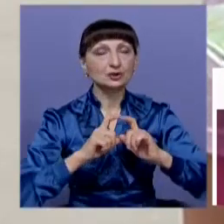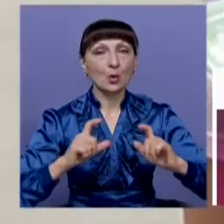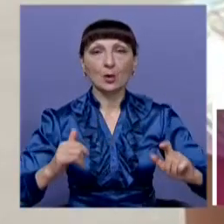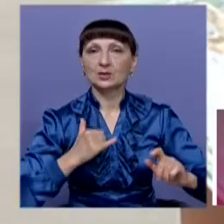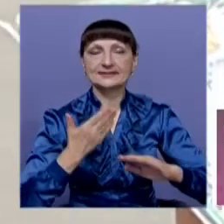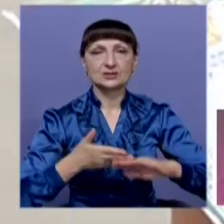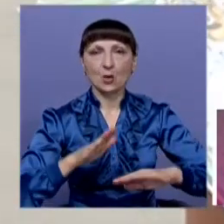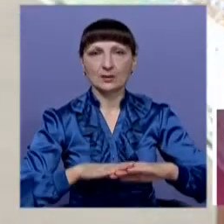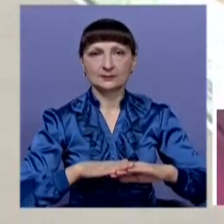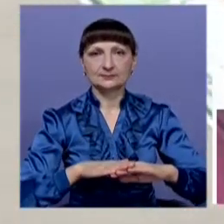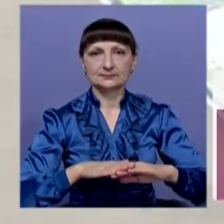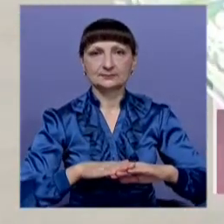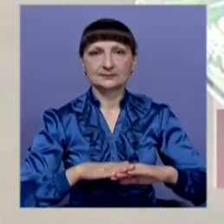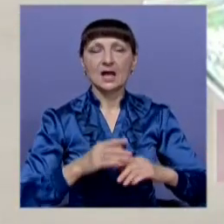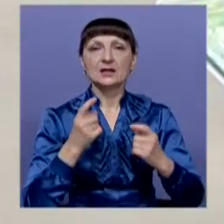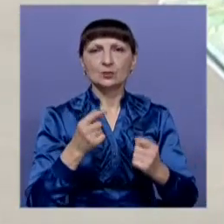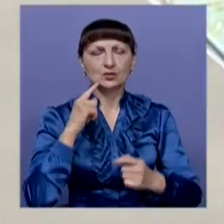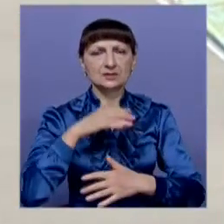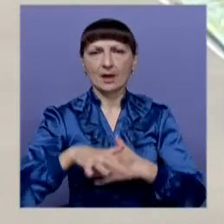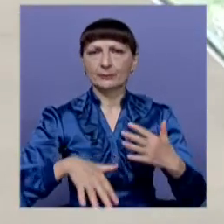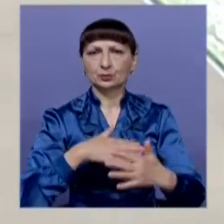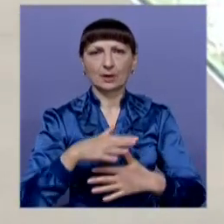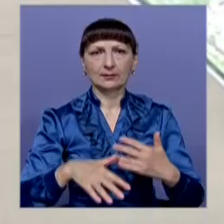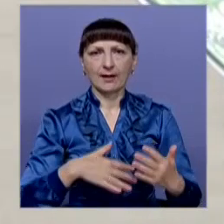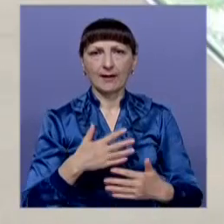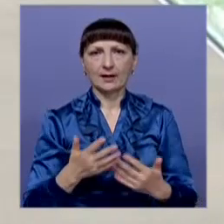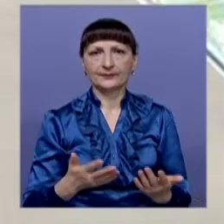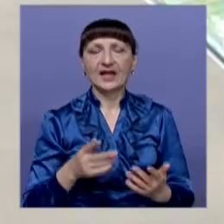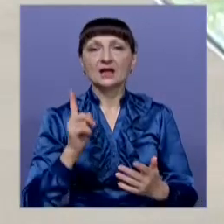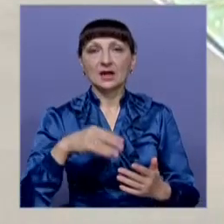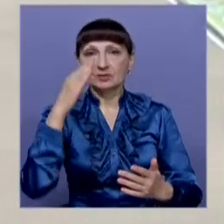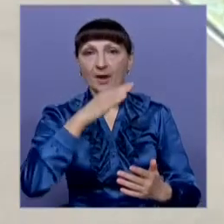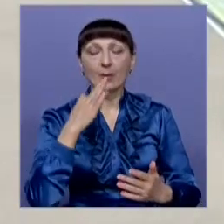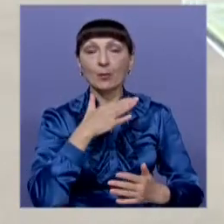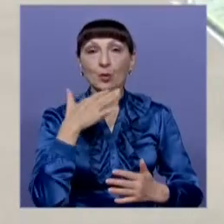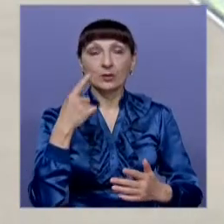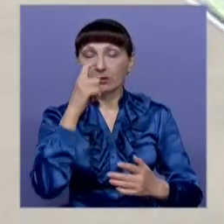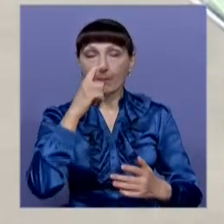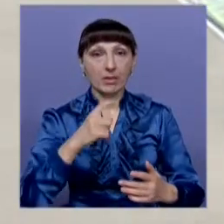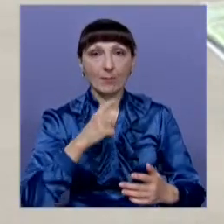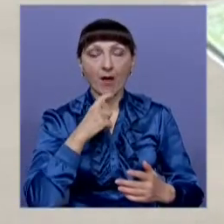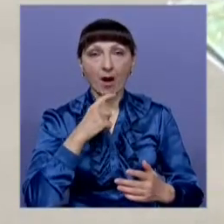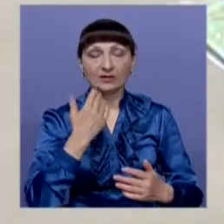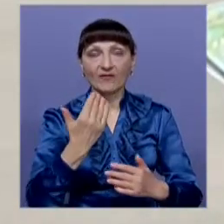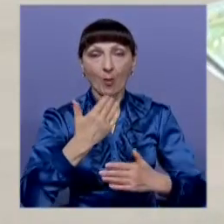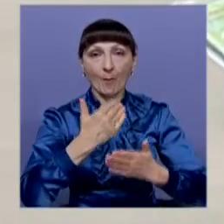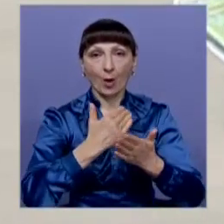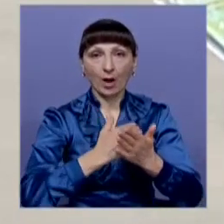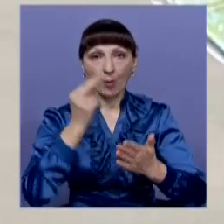нас тяжелая, немножко запутанная. Даже родители многие не понимают